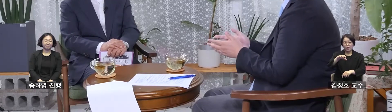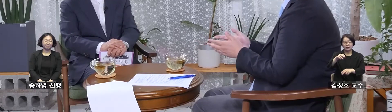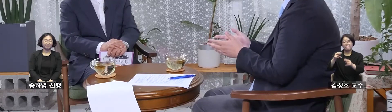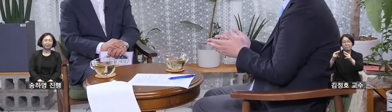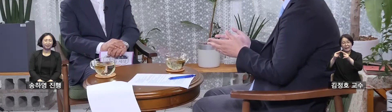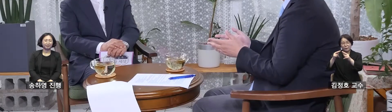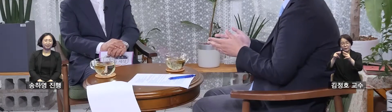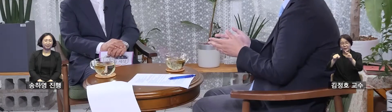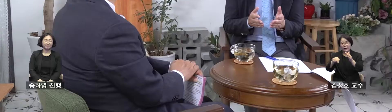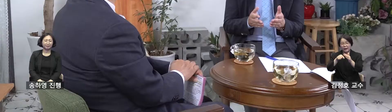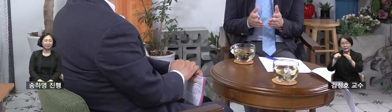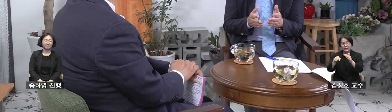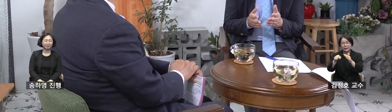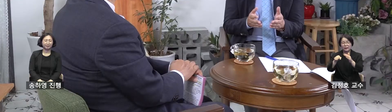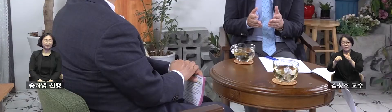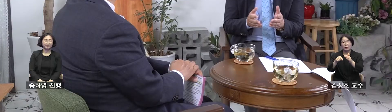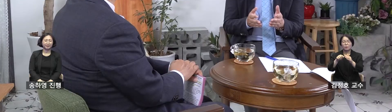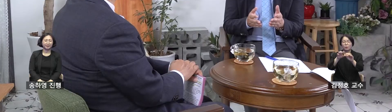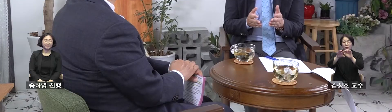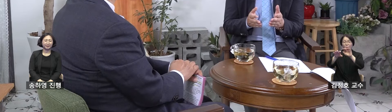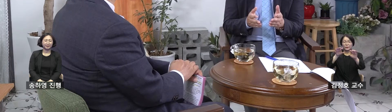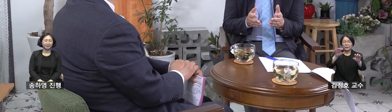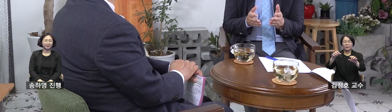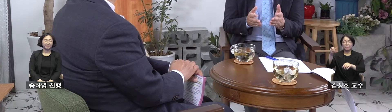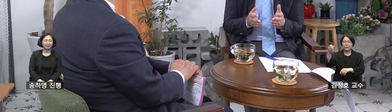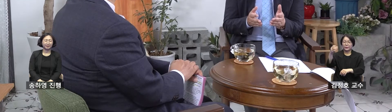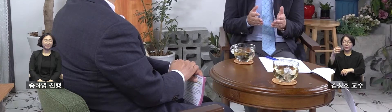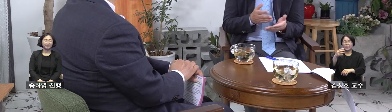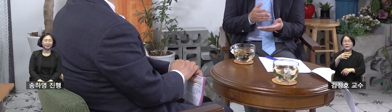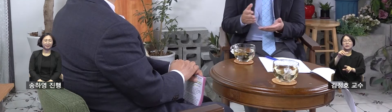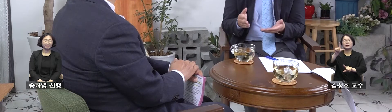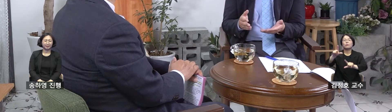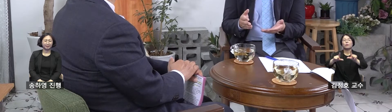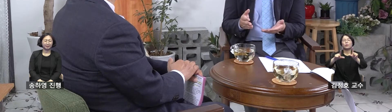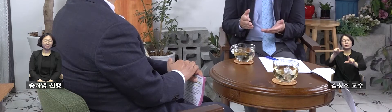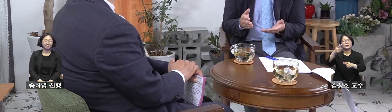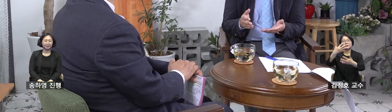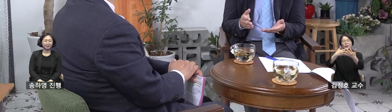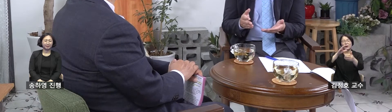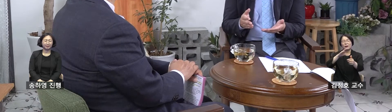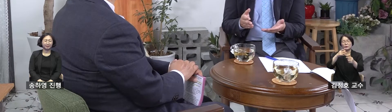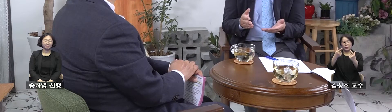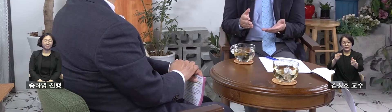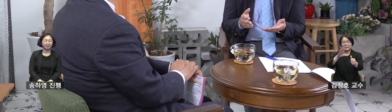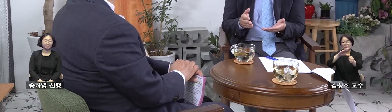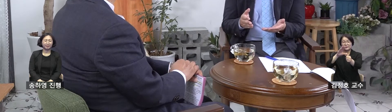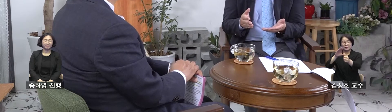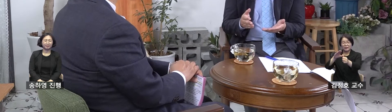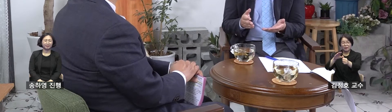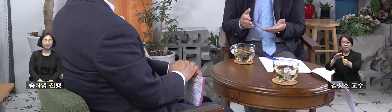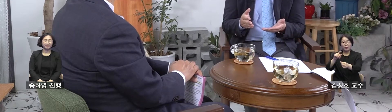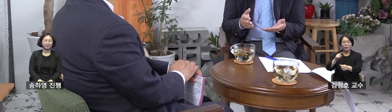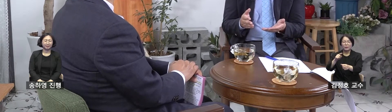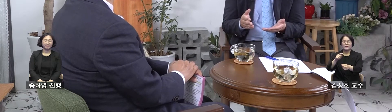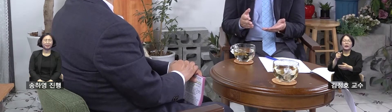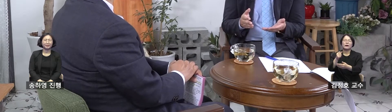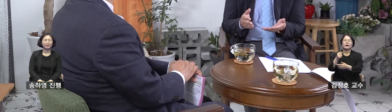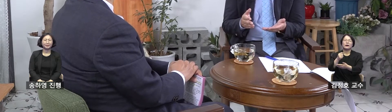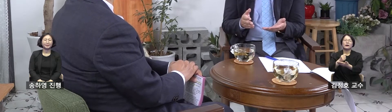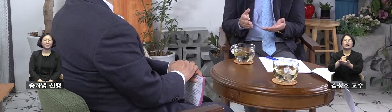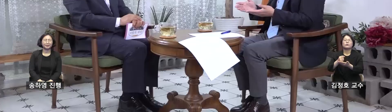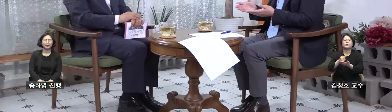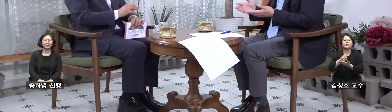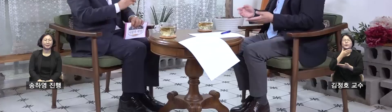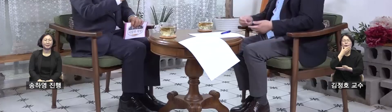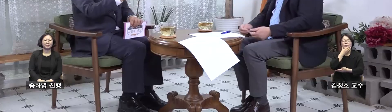반도체 내에서든 어느 분야에서 흘러가는 모습을 영화처럼 찍을 수 있었다라는 거는 제가 행운이고